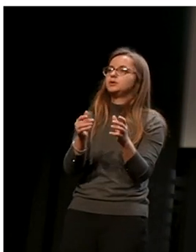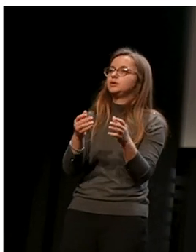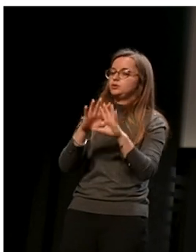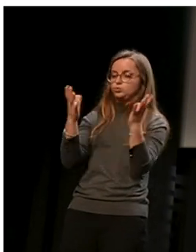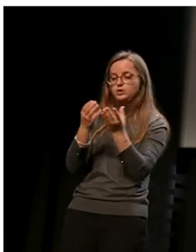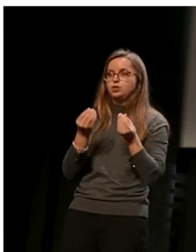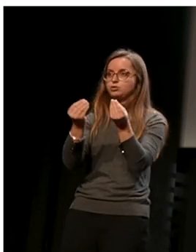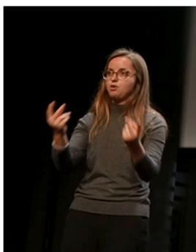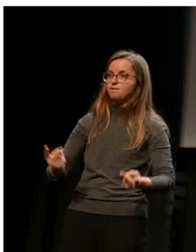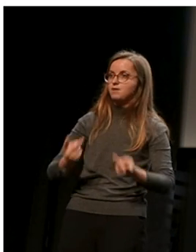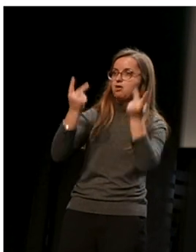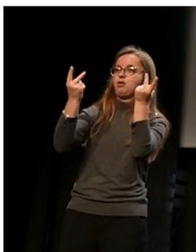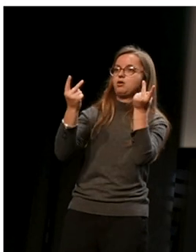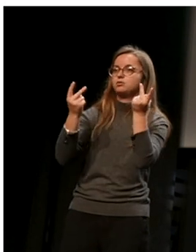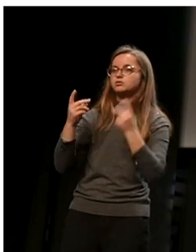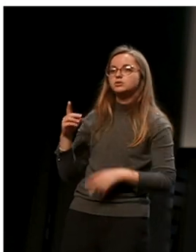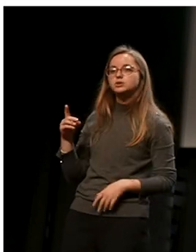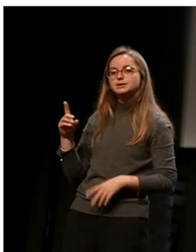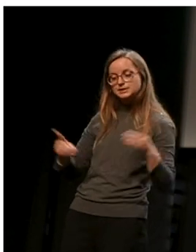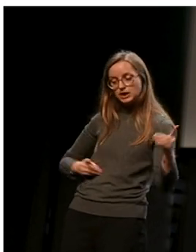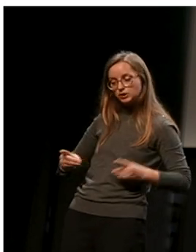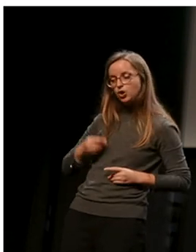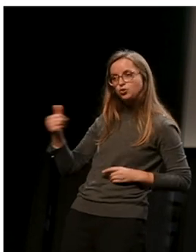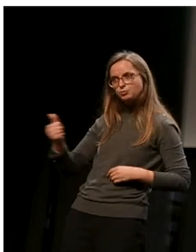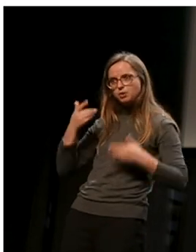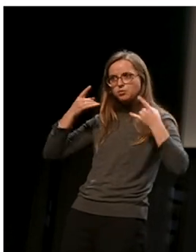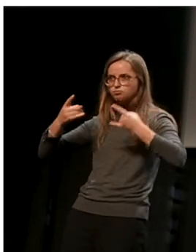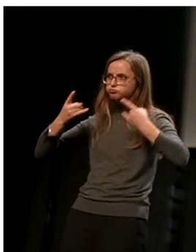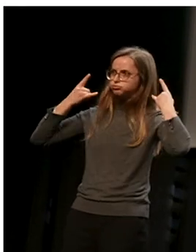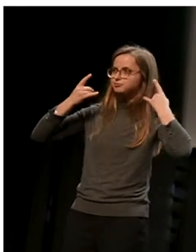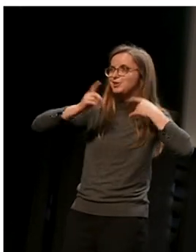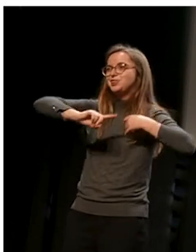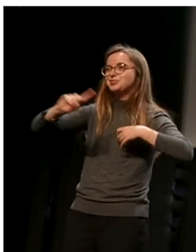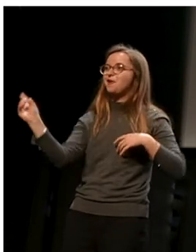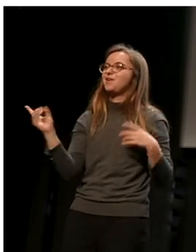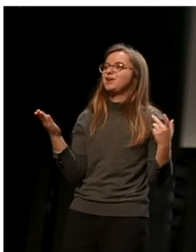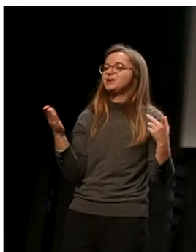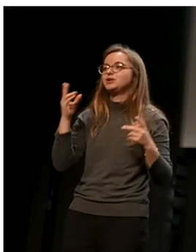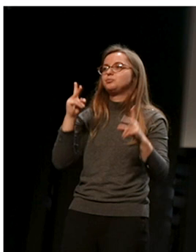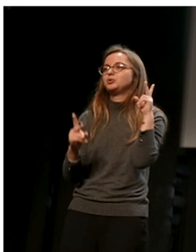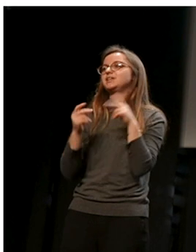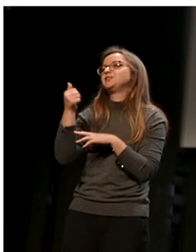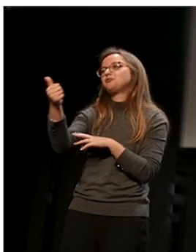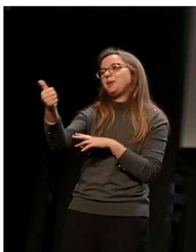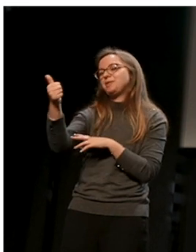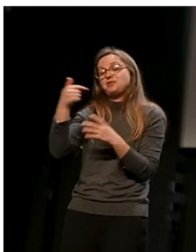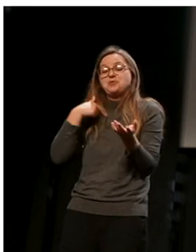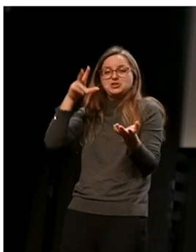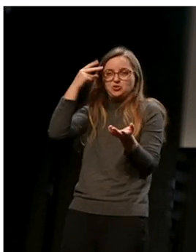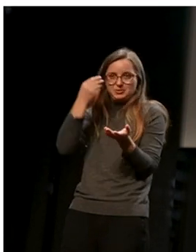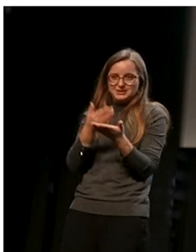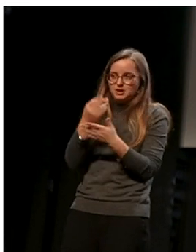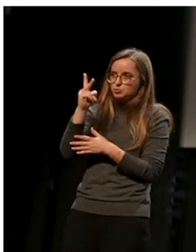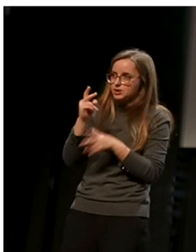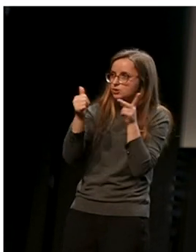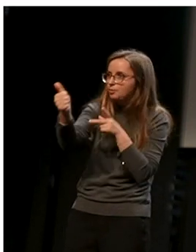tout ce travail-là. Le DA, il n'est pas là pour se mettre, lui, en valeur. Et là, de ce que j'entends, c'est que toi, tu as peut-être cette frustration